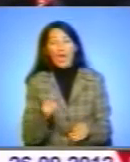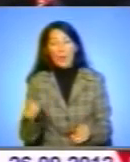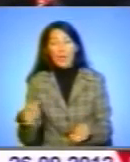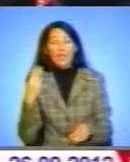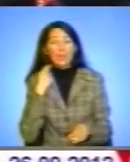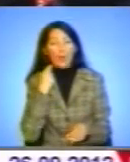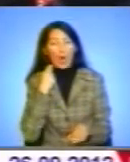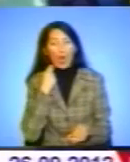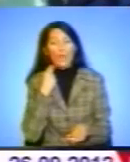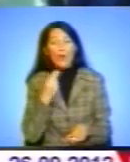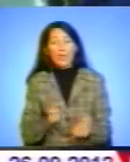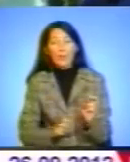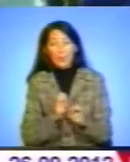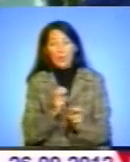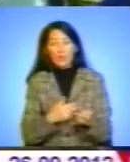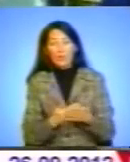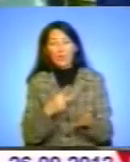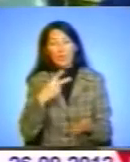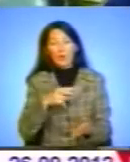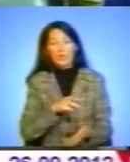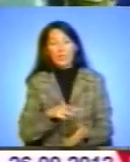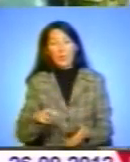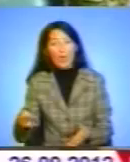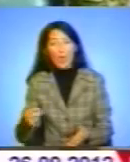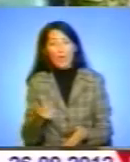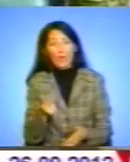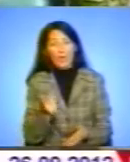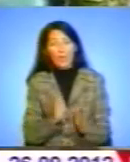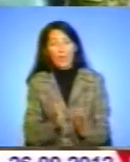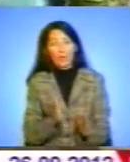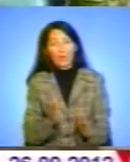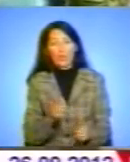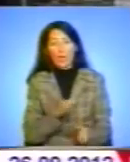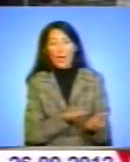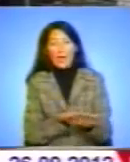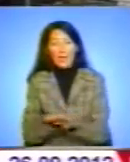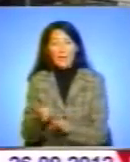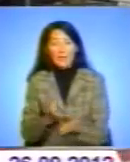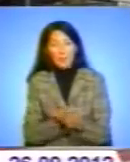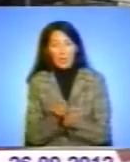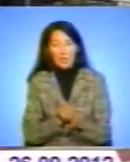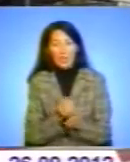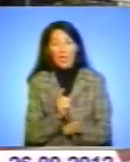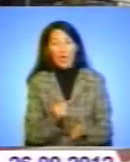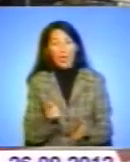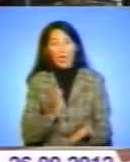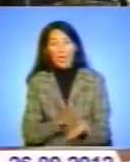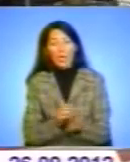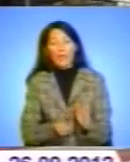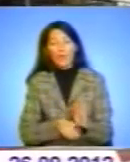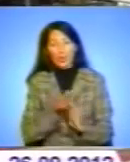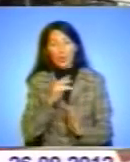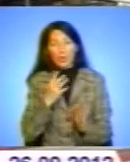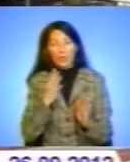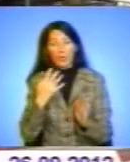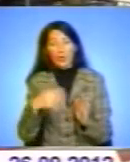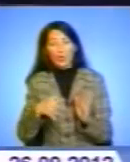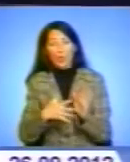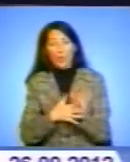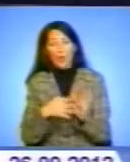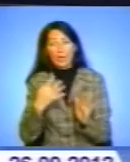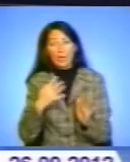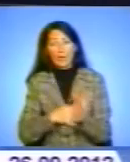майже 20 мільйонів гривень, хоча рівень проплати споживачів є достатньо високим – 95-96%.